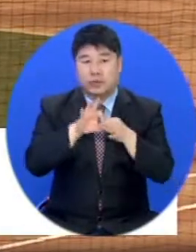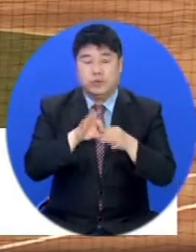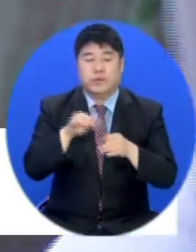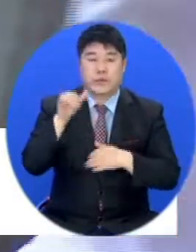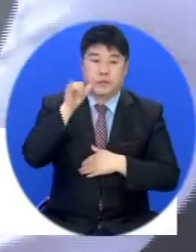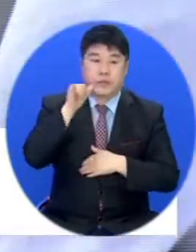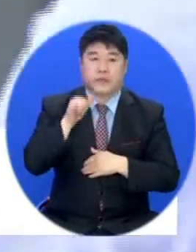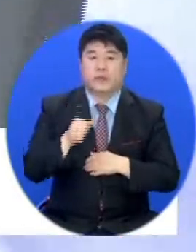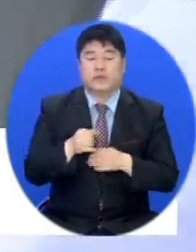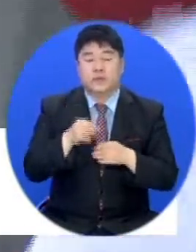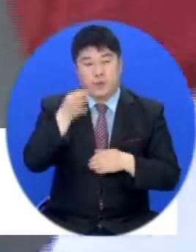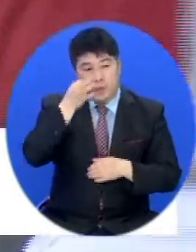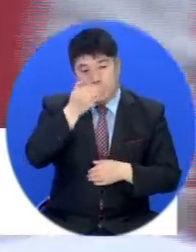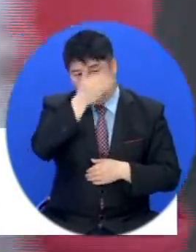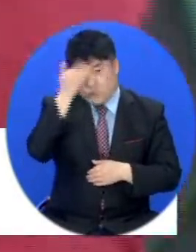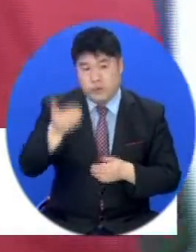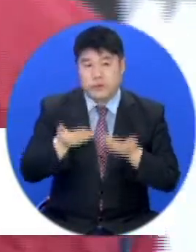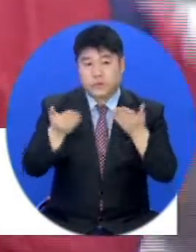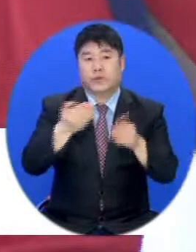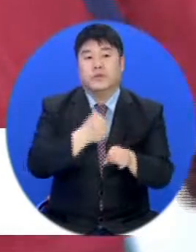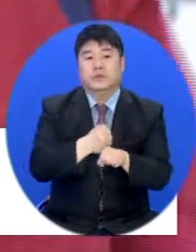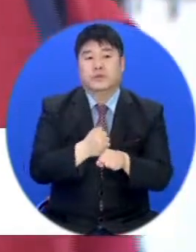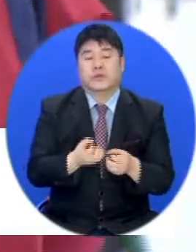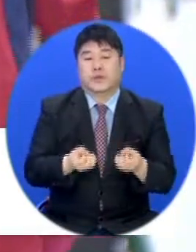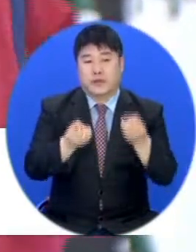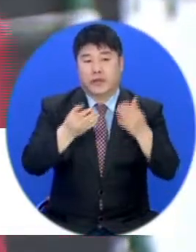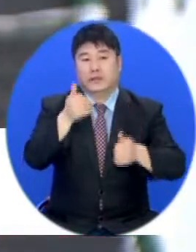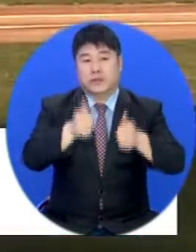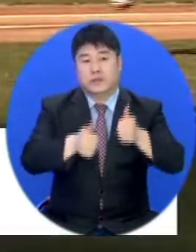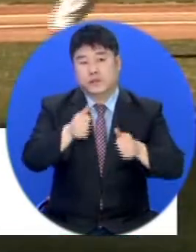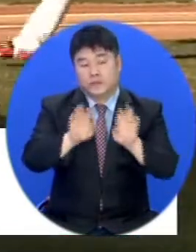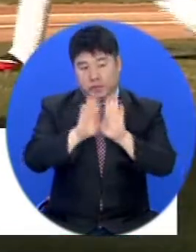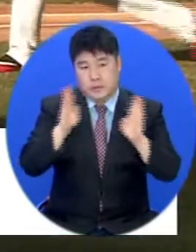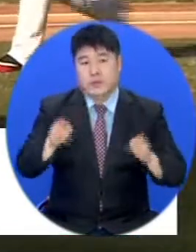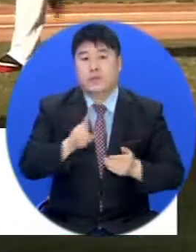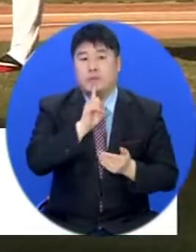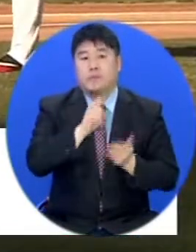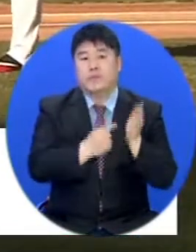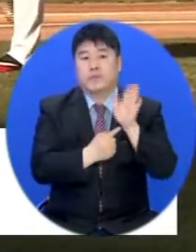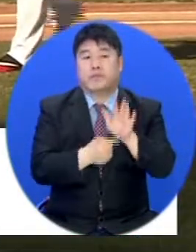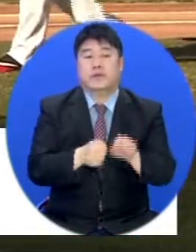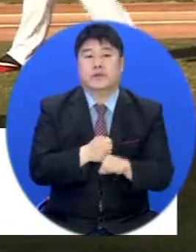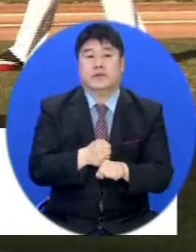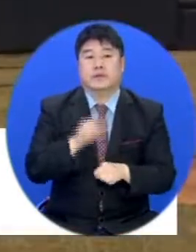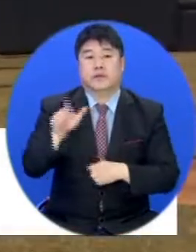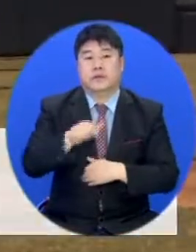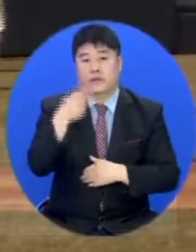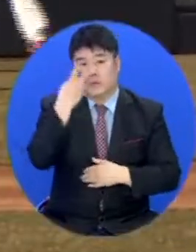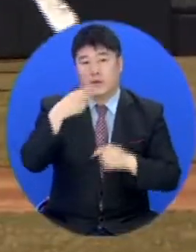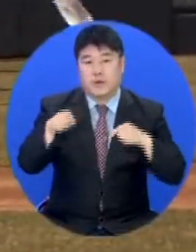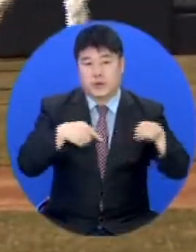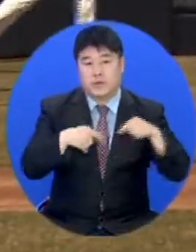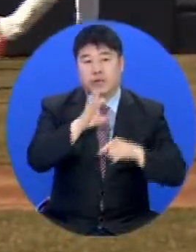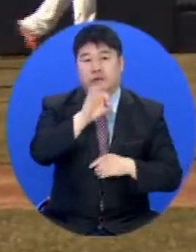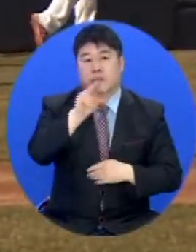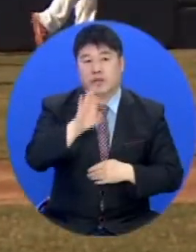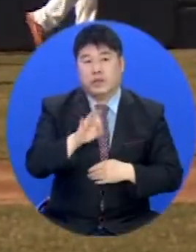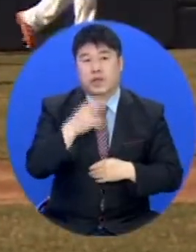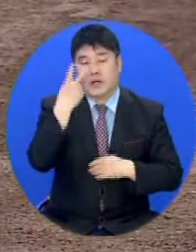볼거리를 보여드리자는 차원에서 이벤트 경기를 열기로 했다고 밝혔습니다. 1일 감독으로 나서는